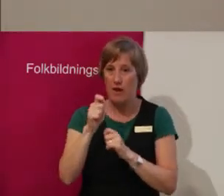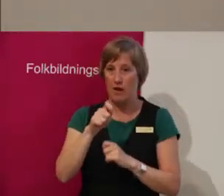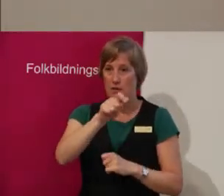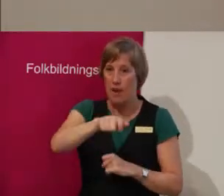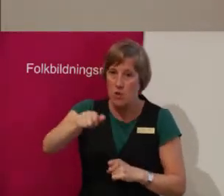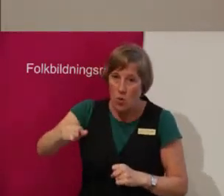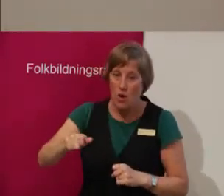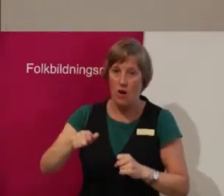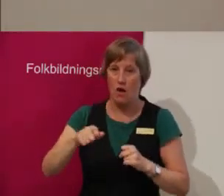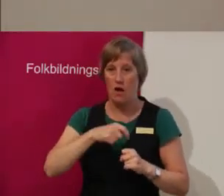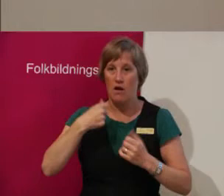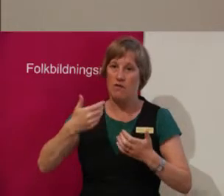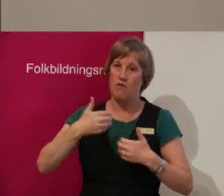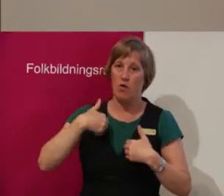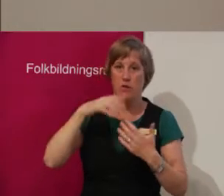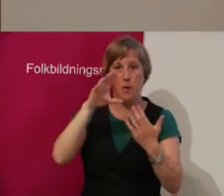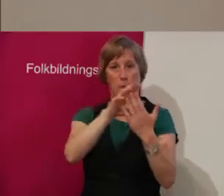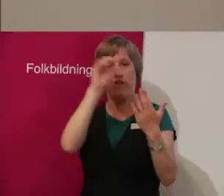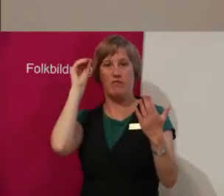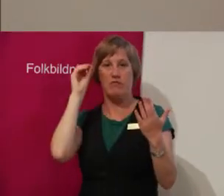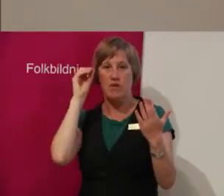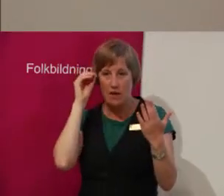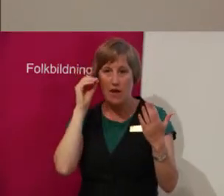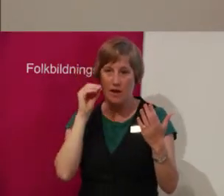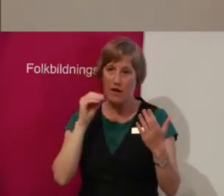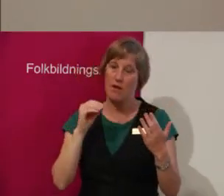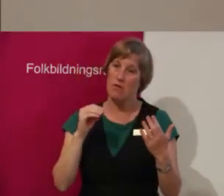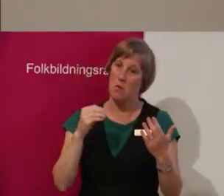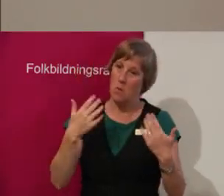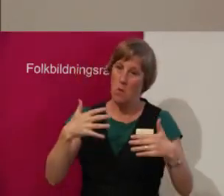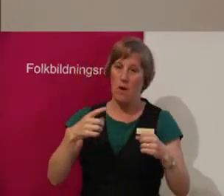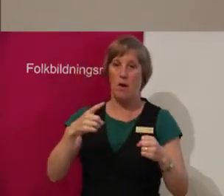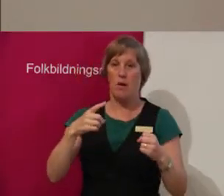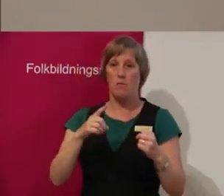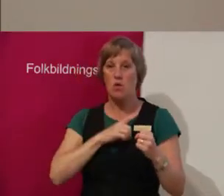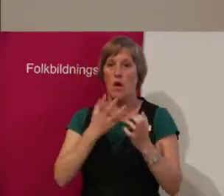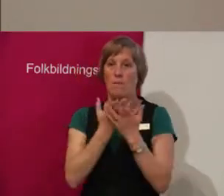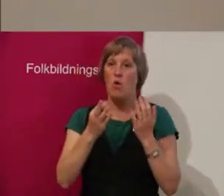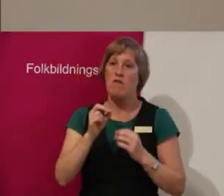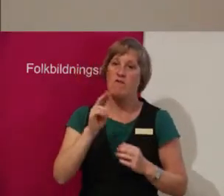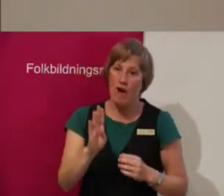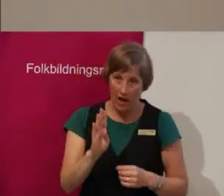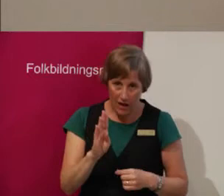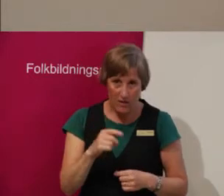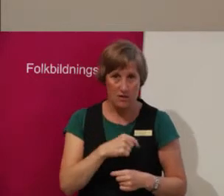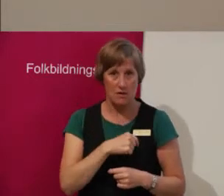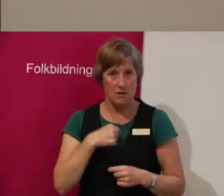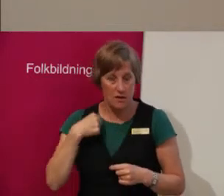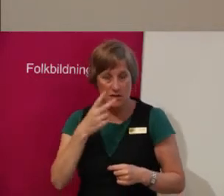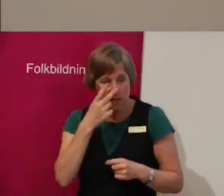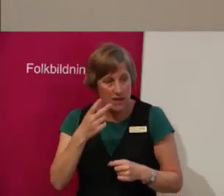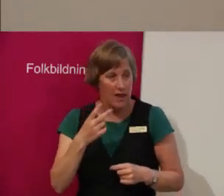fått en bild av den här enorma mångfalden som vi har och ser. Vi pratar